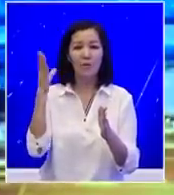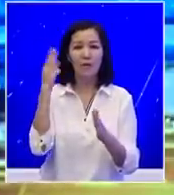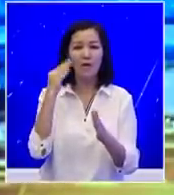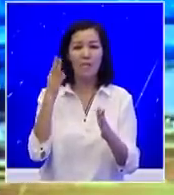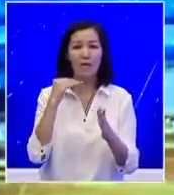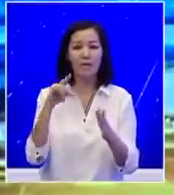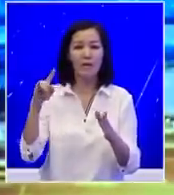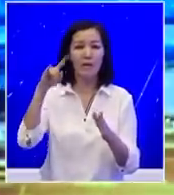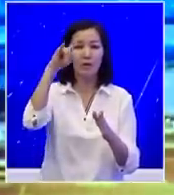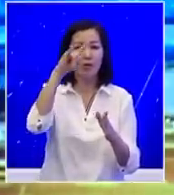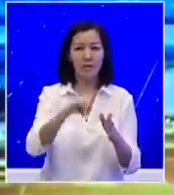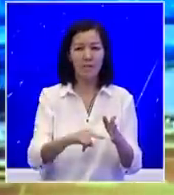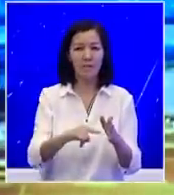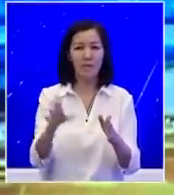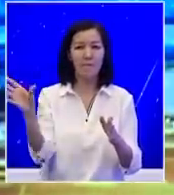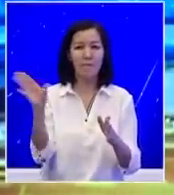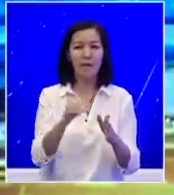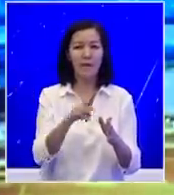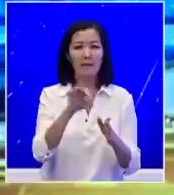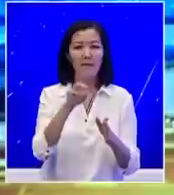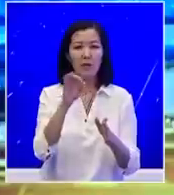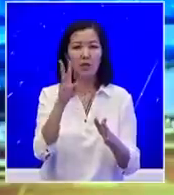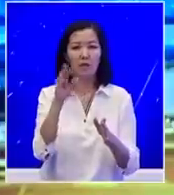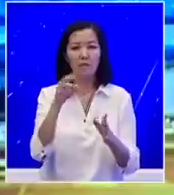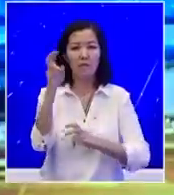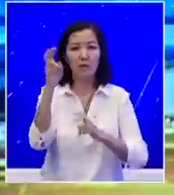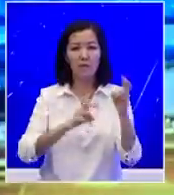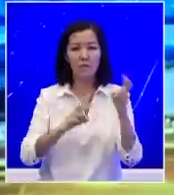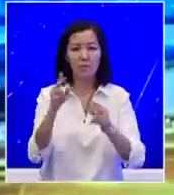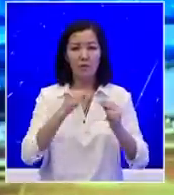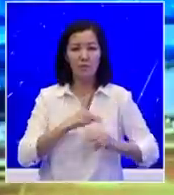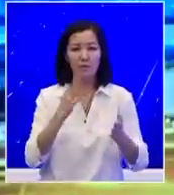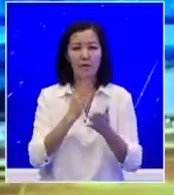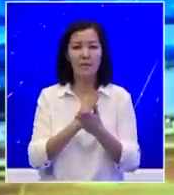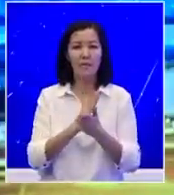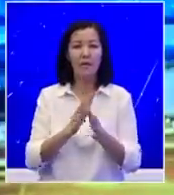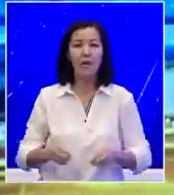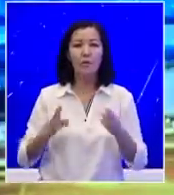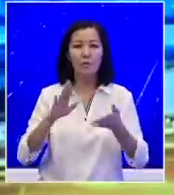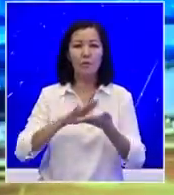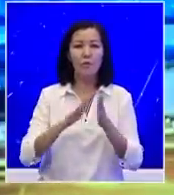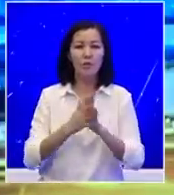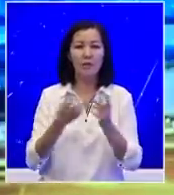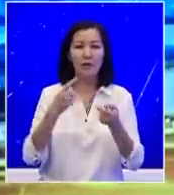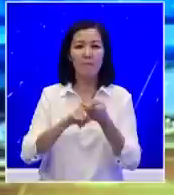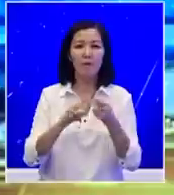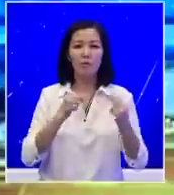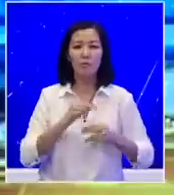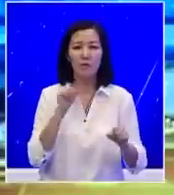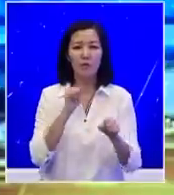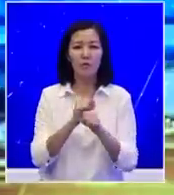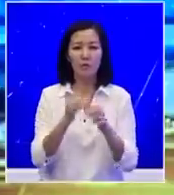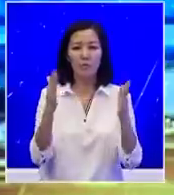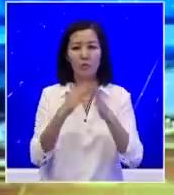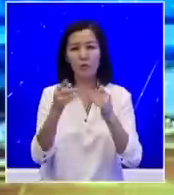Атыраудан Алматыға жеткізілді. Олардың барлығы Теңіз Шевройл кәсіпорнында еңбек ететіндер. Төтенше жағдайға байланысты жұмыстары